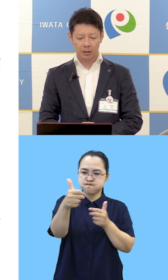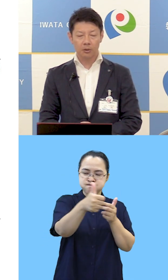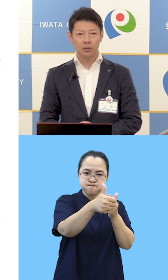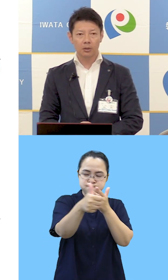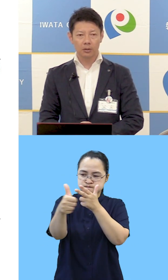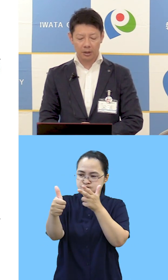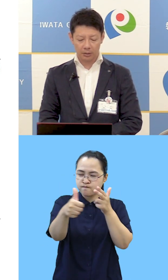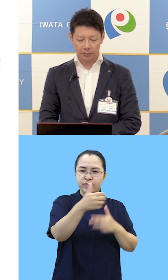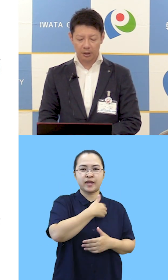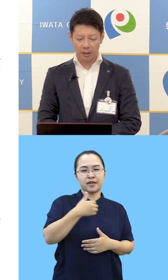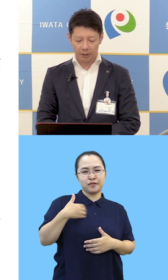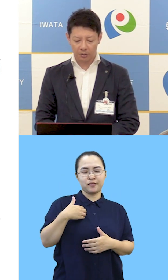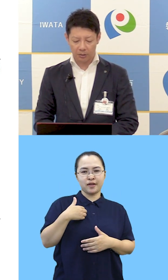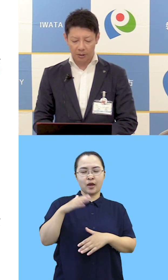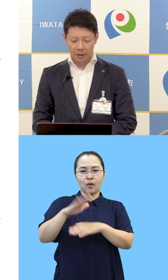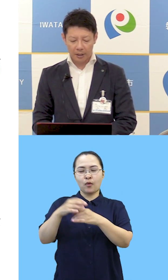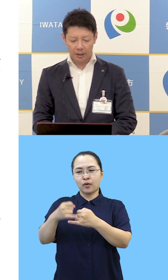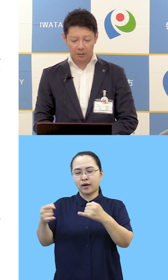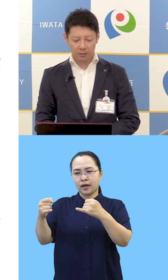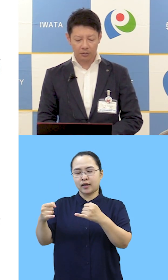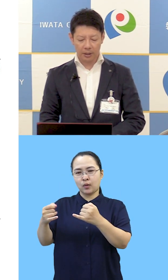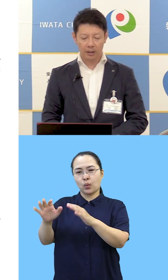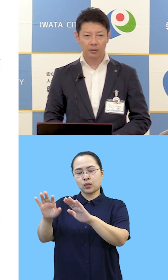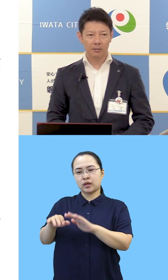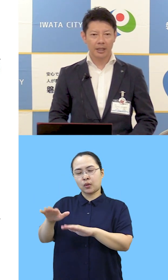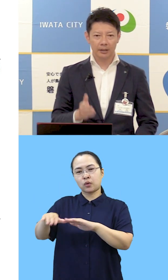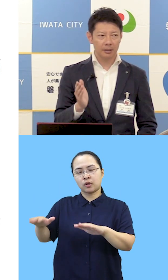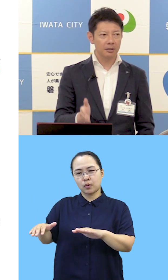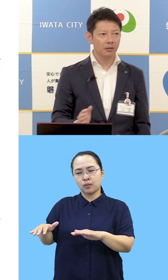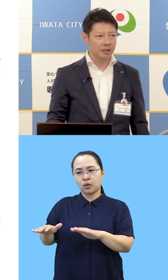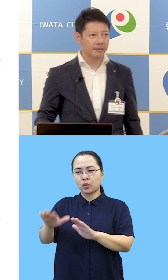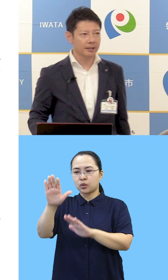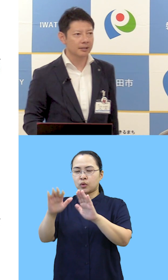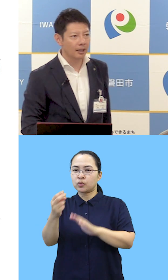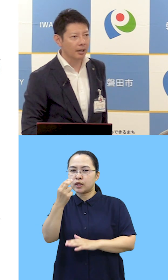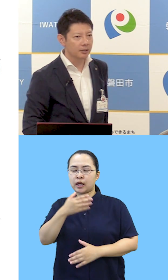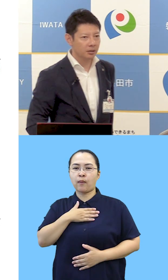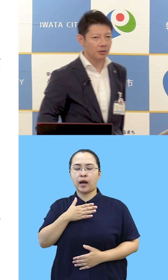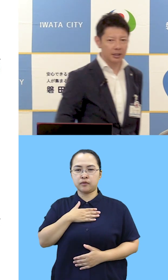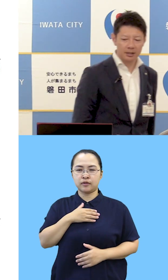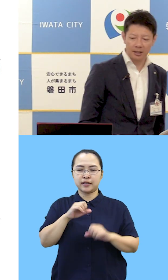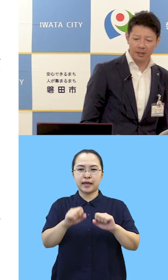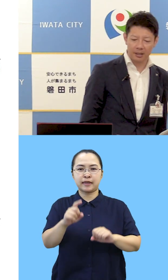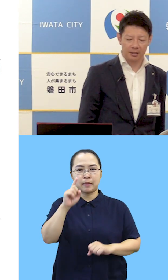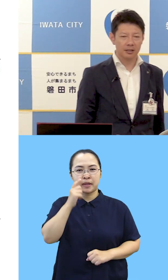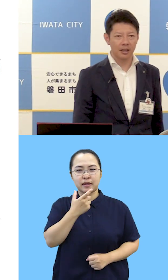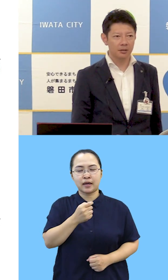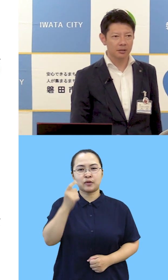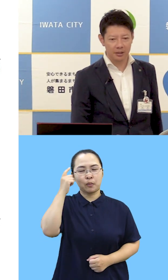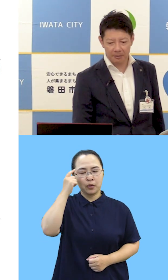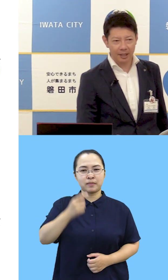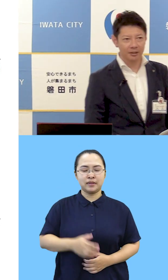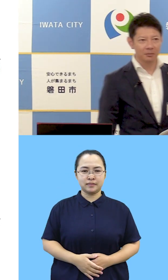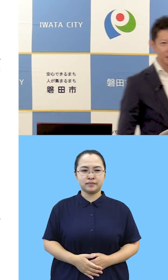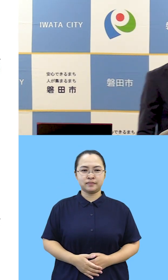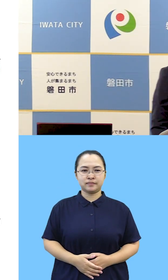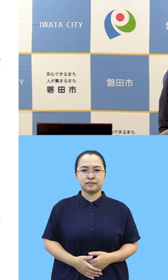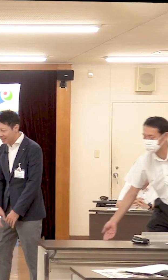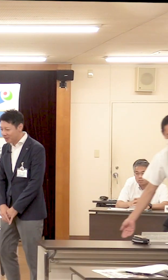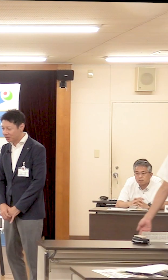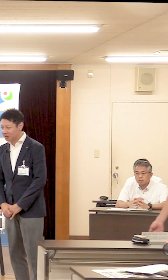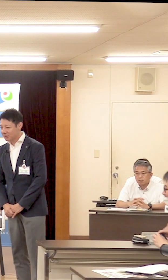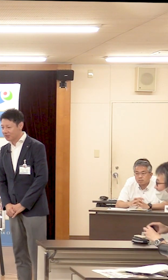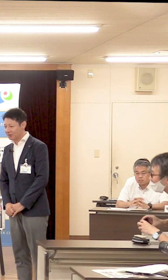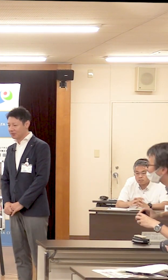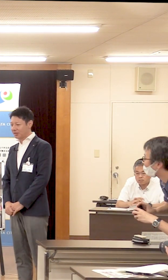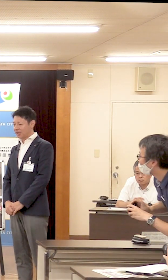童たちもクラスの雰囲気分かるということで、これもやってみるのが一番ですから、ちょっと私が今から実験をしてみたいと思います。